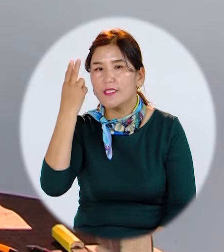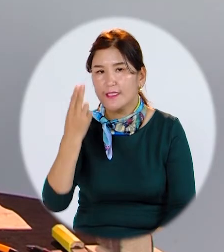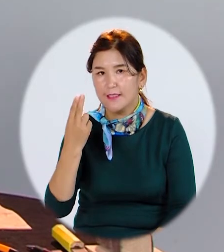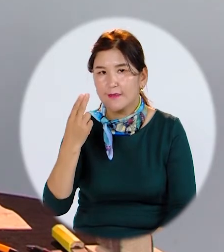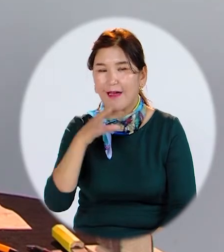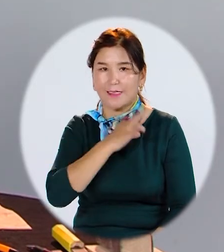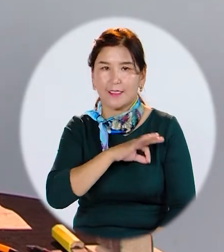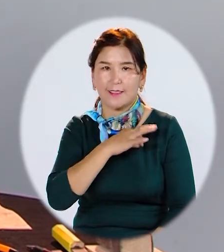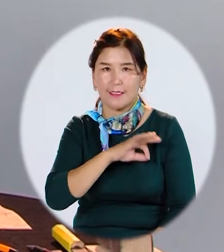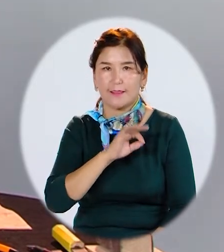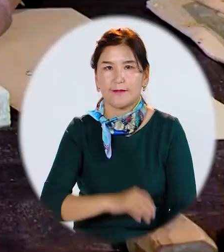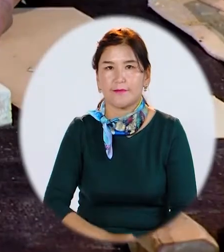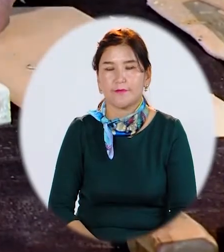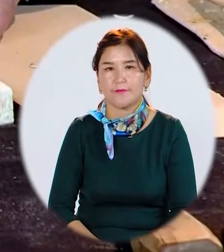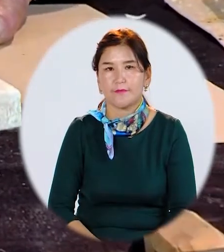хоёртой утгаар